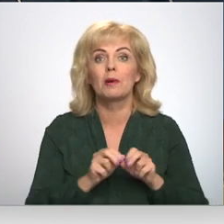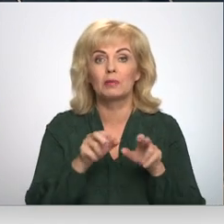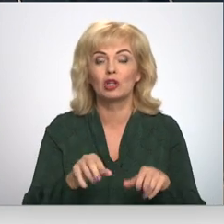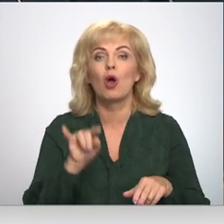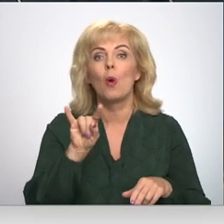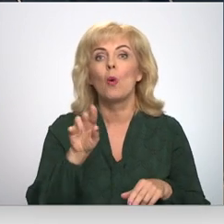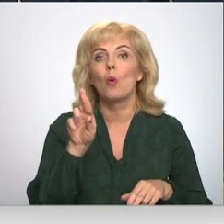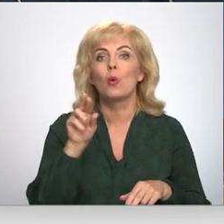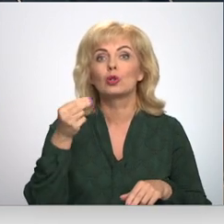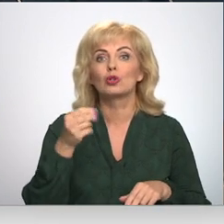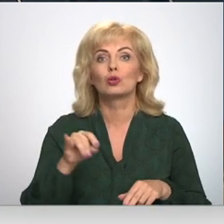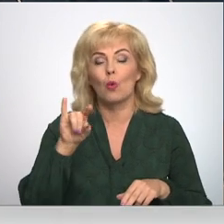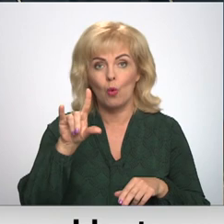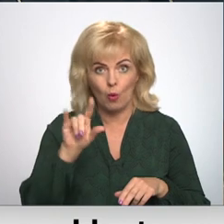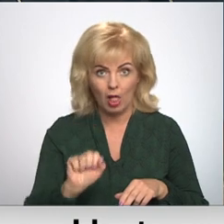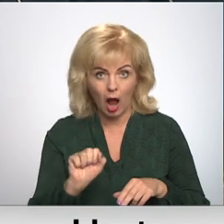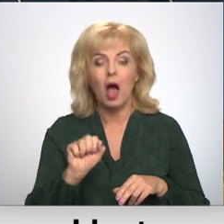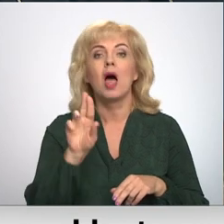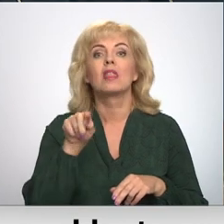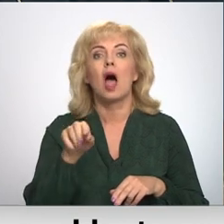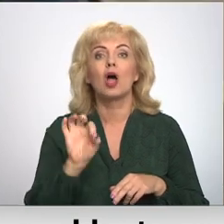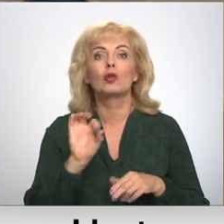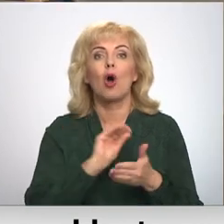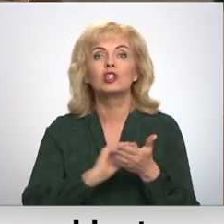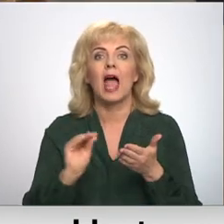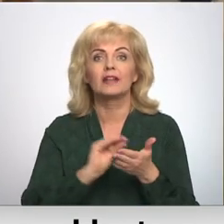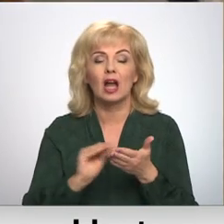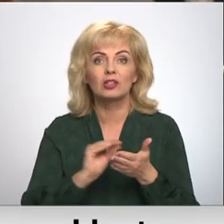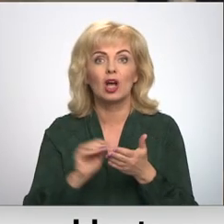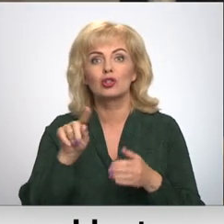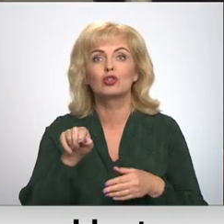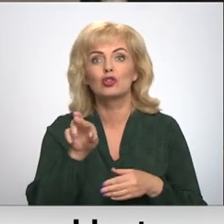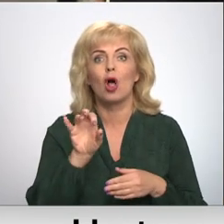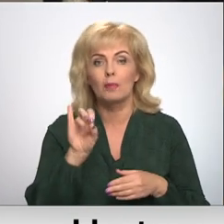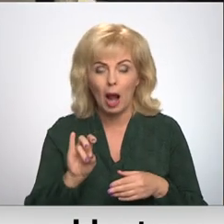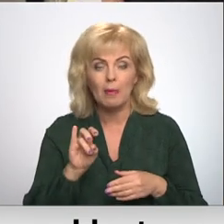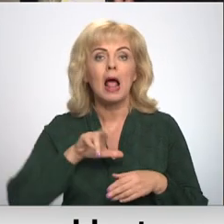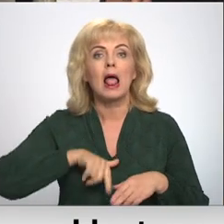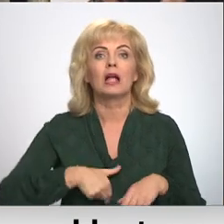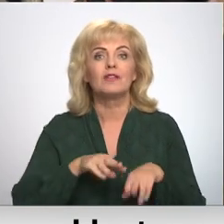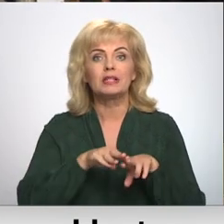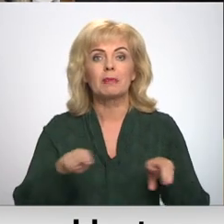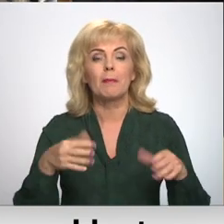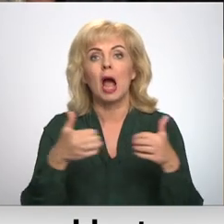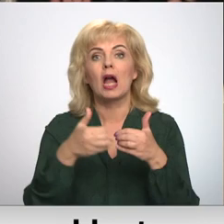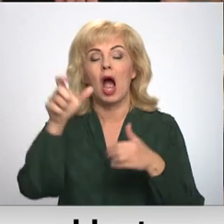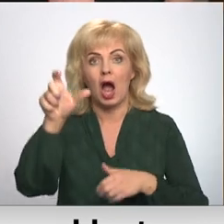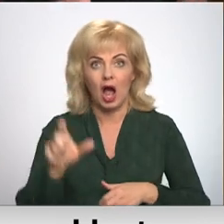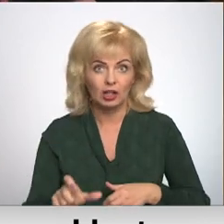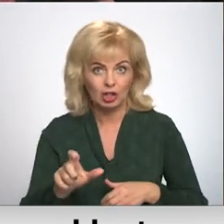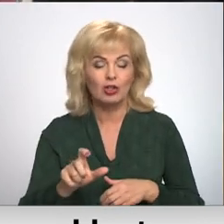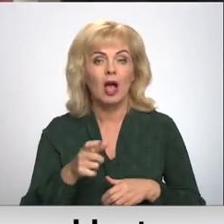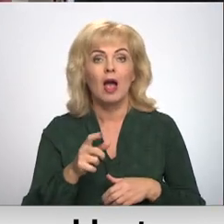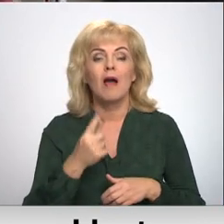der Leyenai, NATO ģenerālsekretāram Jensam Stoltenbergam un Latvijas premjeram Krišjānim Kariņam. Protams, viens